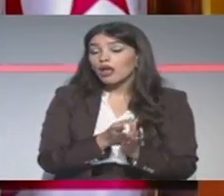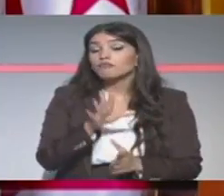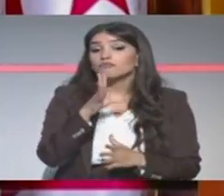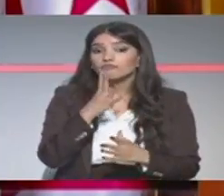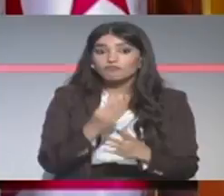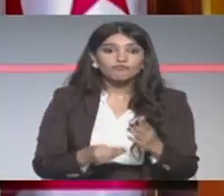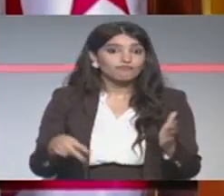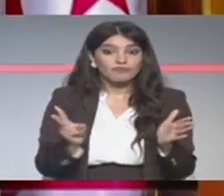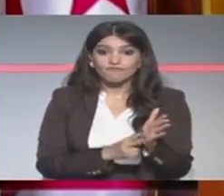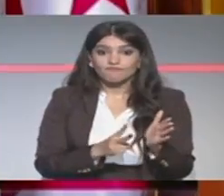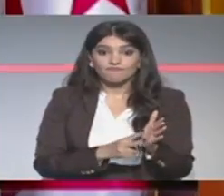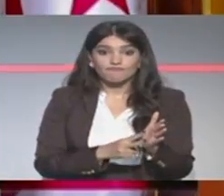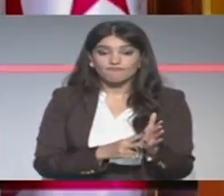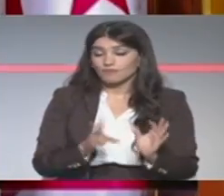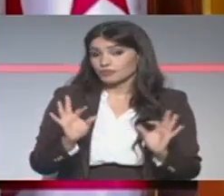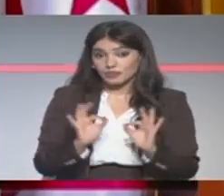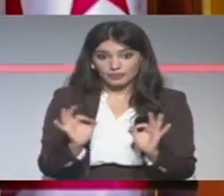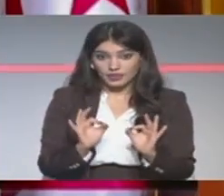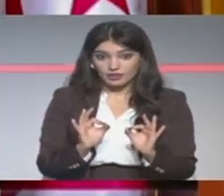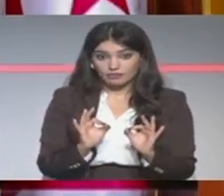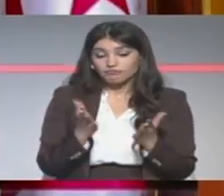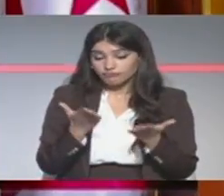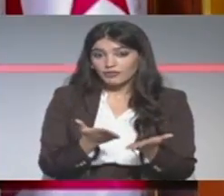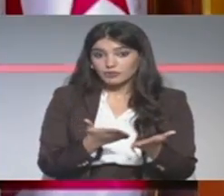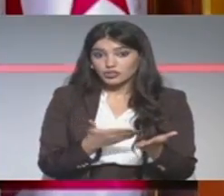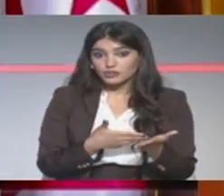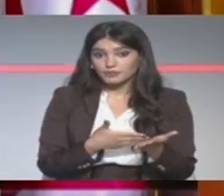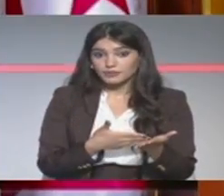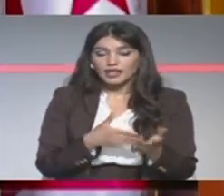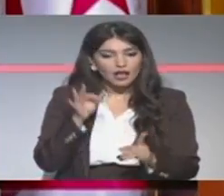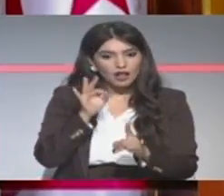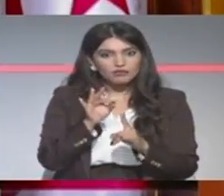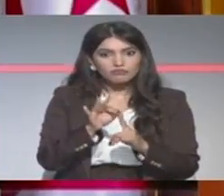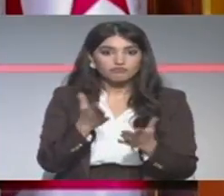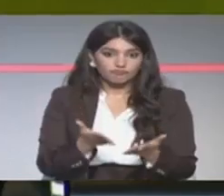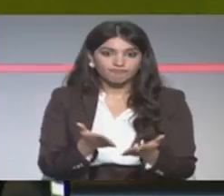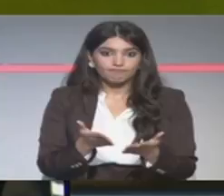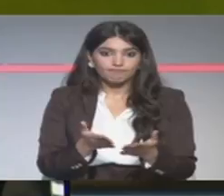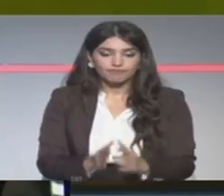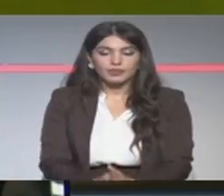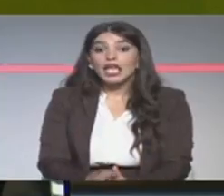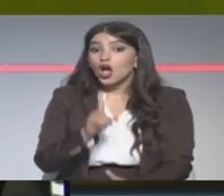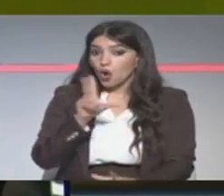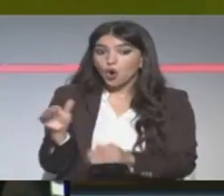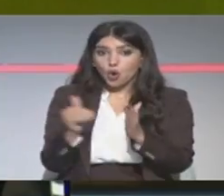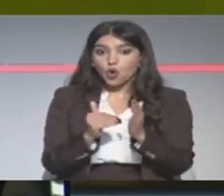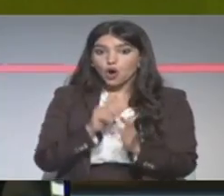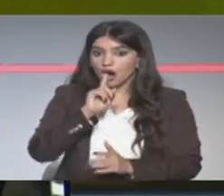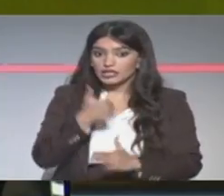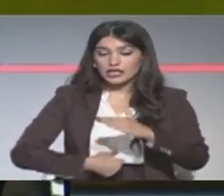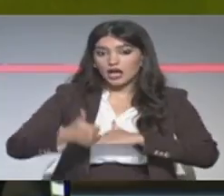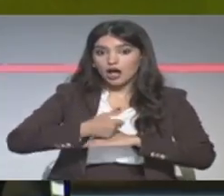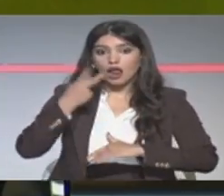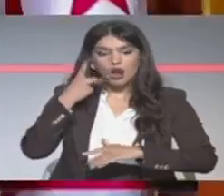تلقى بدورها سبيلها نحو التجسيد. كما أكد رئيس الجمهورية